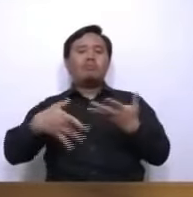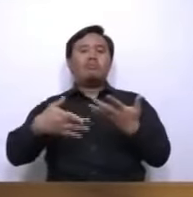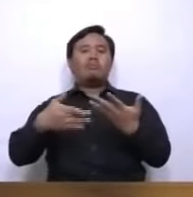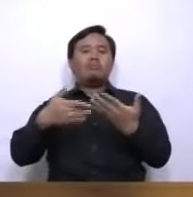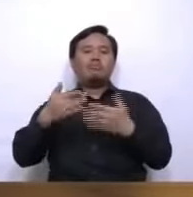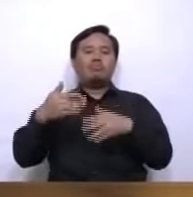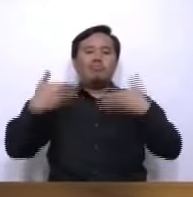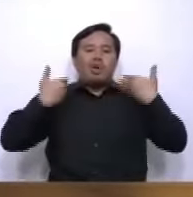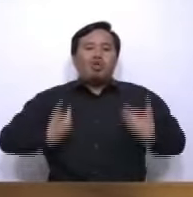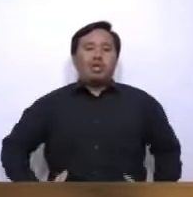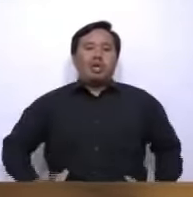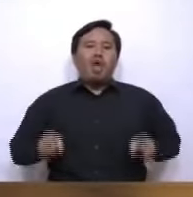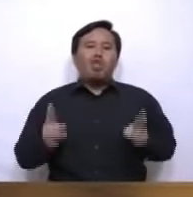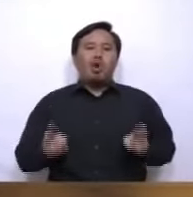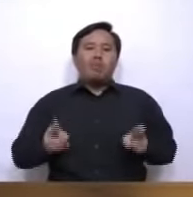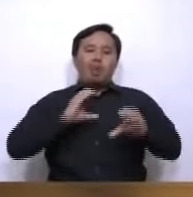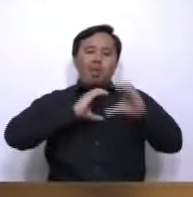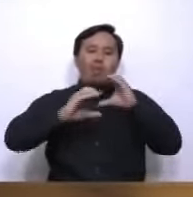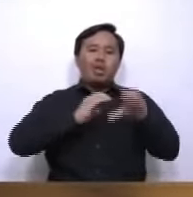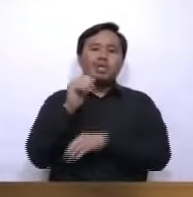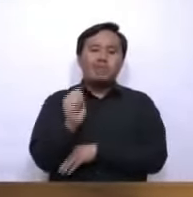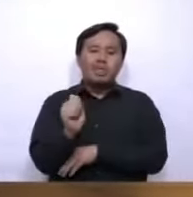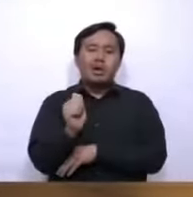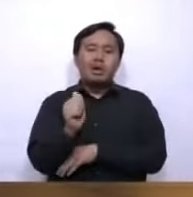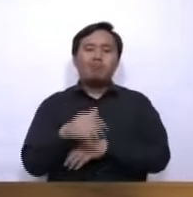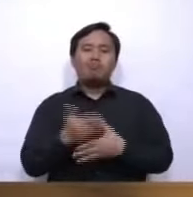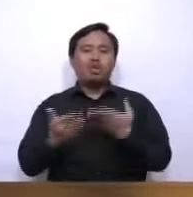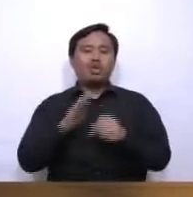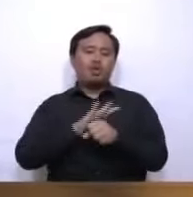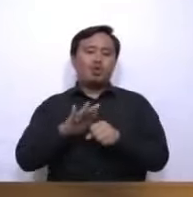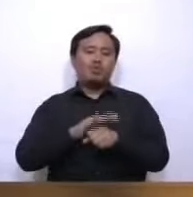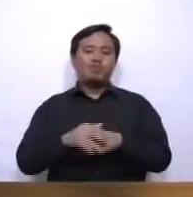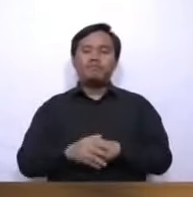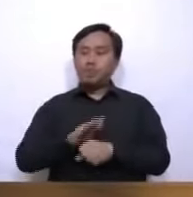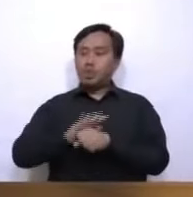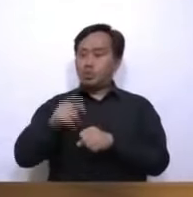yang normal. Saya kira itu Pak Ketua. Baik, cukup Bapak.